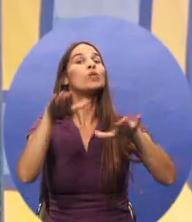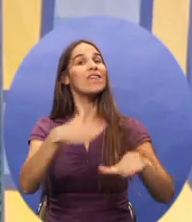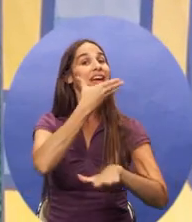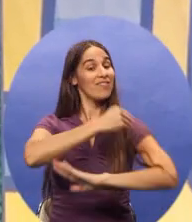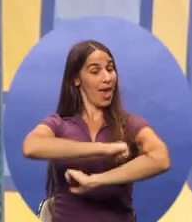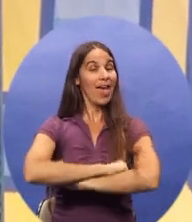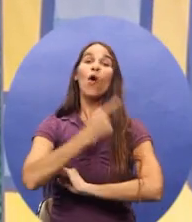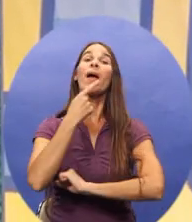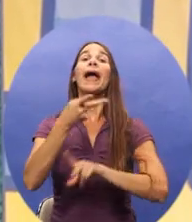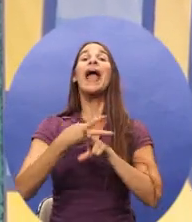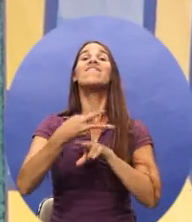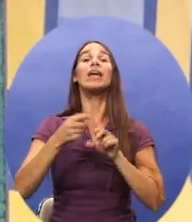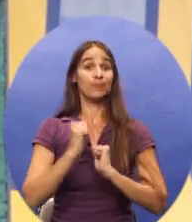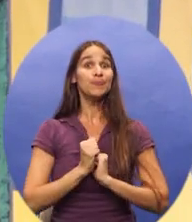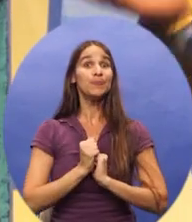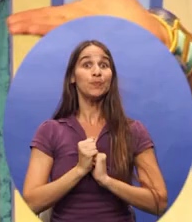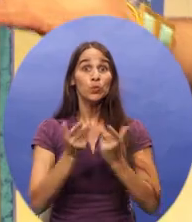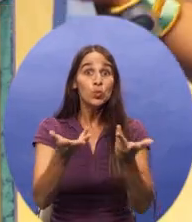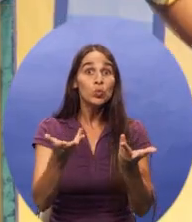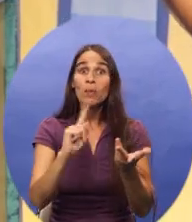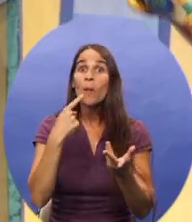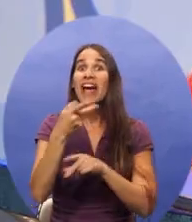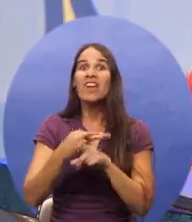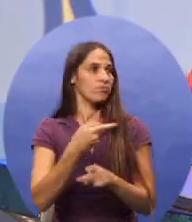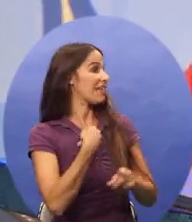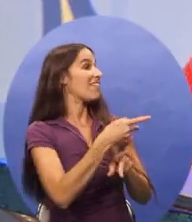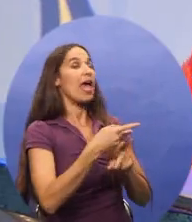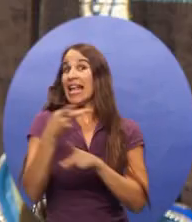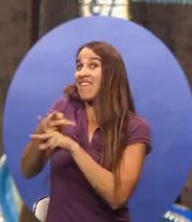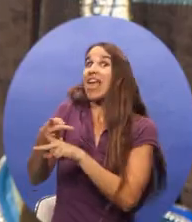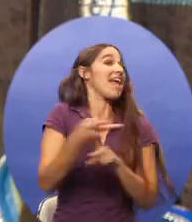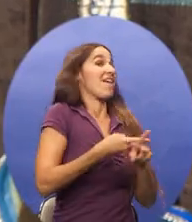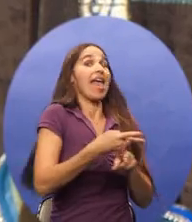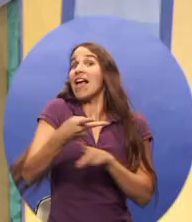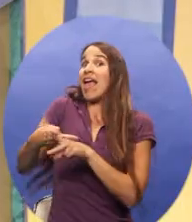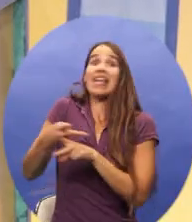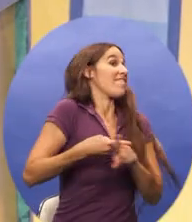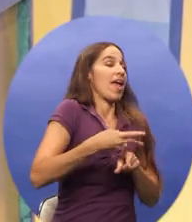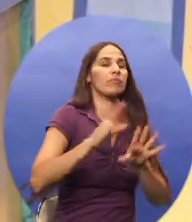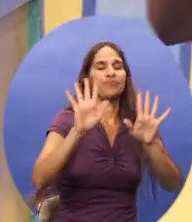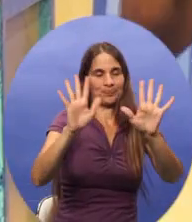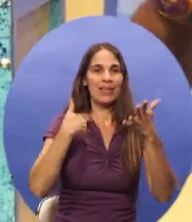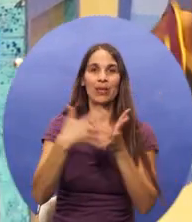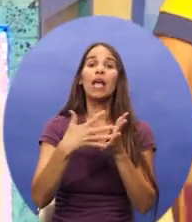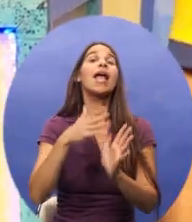את מי שיושב יפה ואומר קפה. נו, מי אומר? קפה, קפה, קפה, קפה, קפה, קפה,